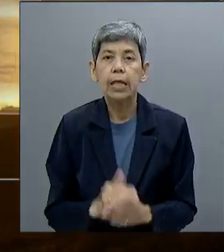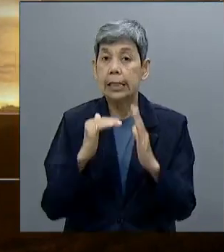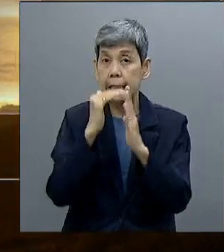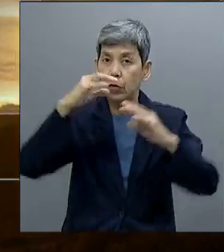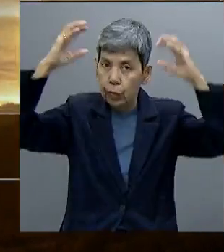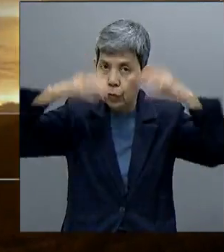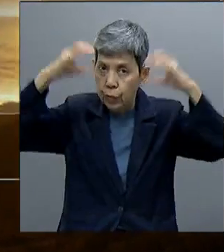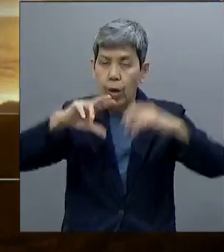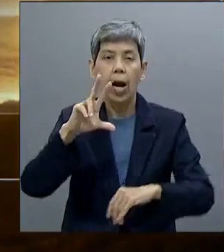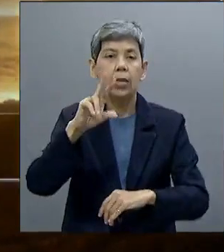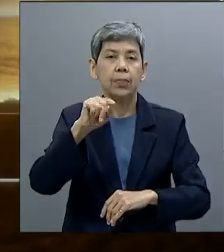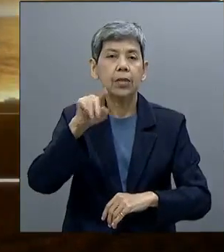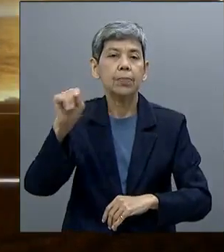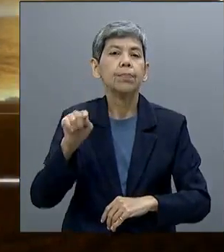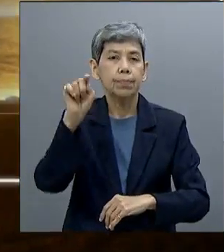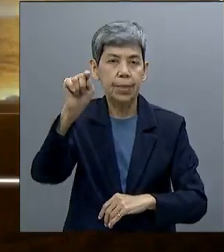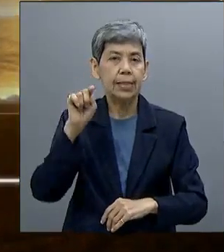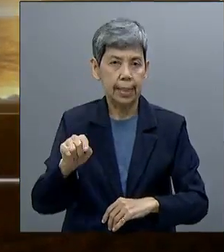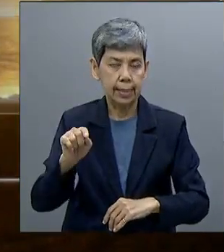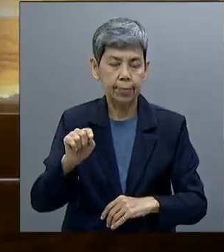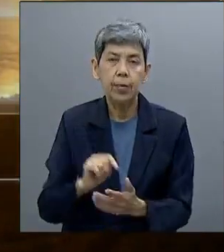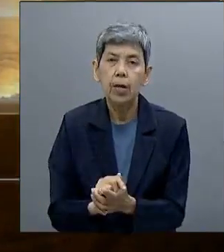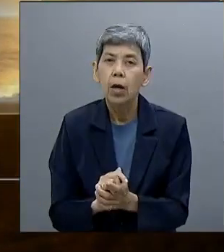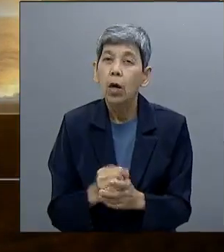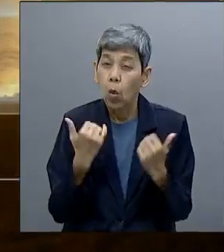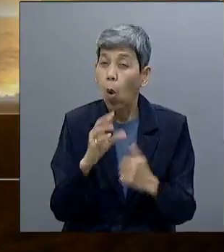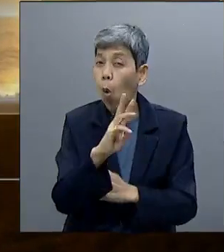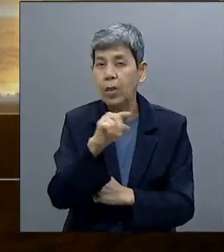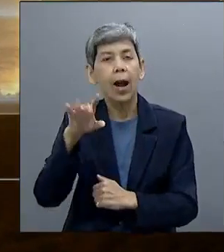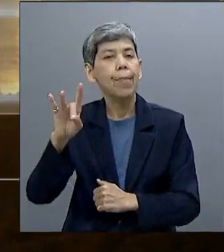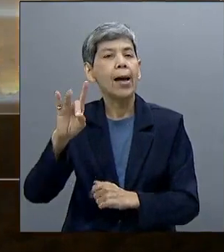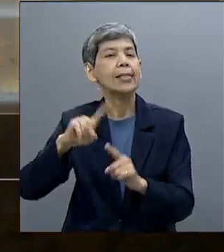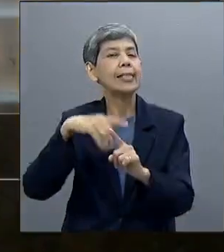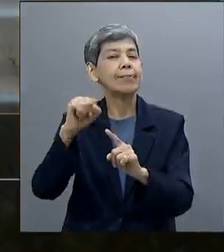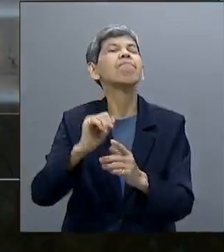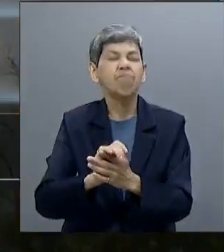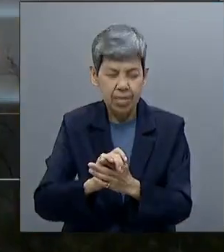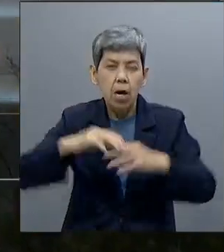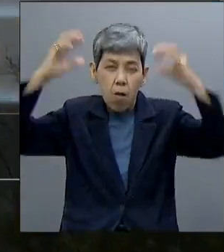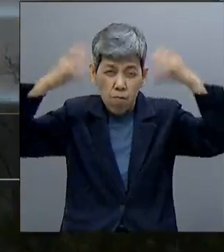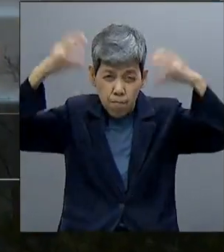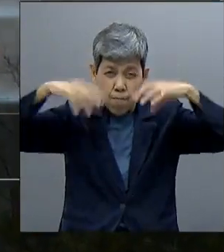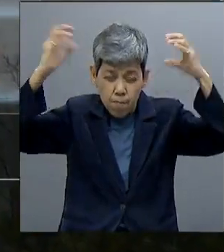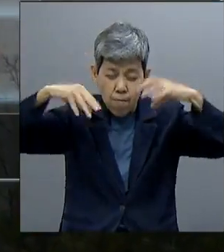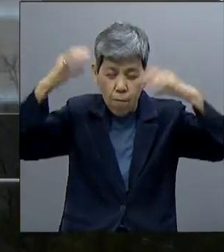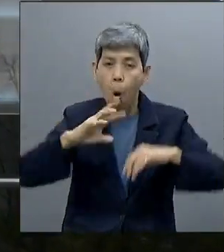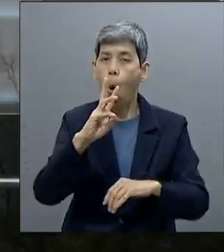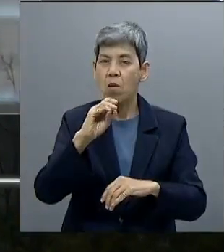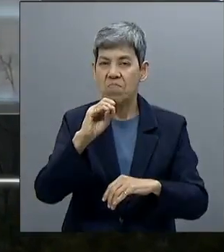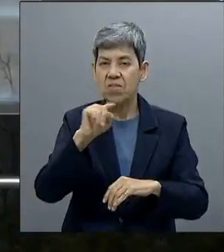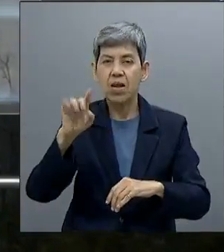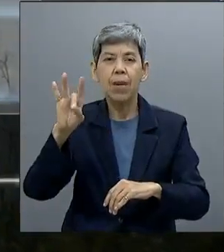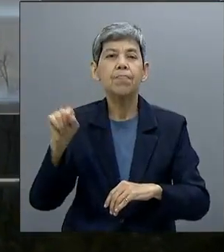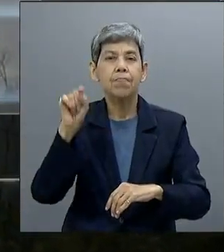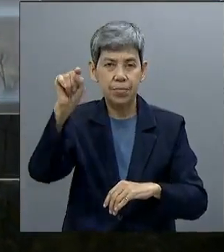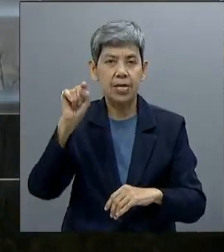ฝนฟ้าคะนอง 30-40% ของพื้นที่โดยในช่วงระหว่างวันที่ 6-8 ตุลาคมนี้จะมีฝนฟ้าคะนองเพิ่มขึ้นเป็น 60-80%